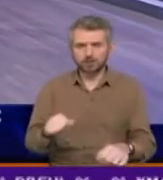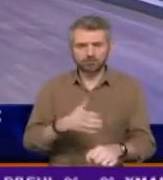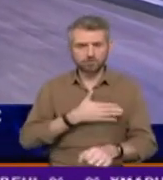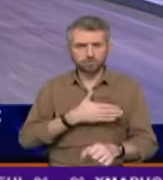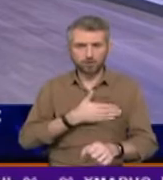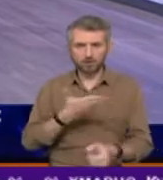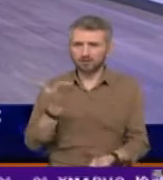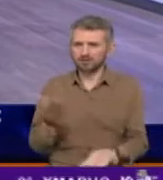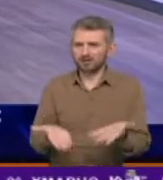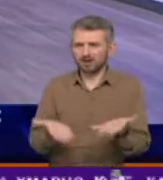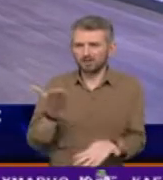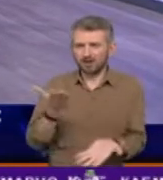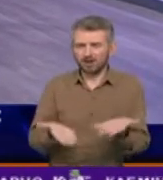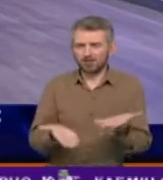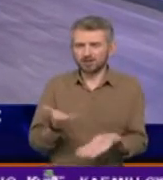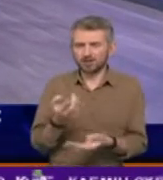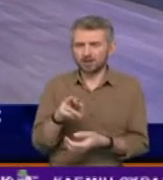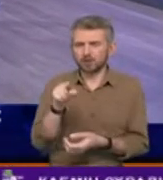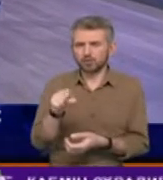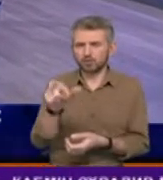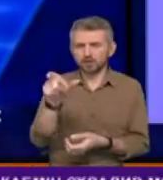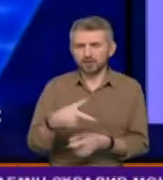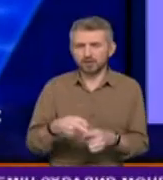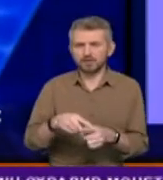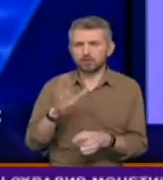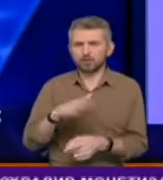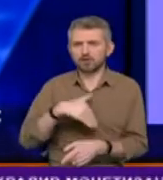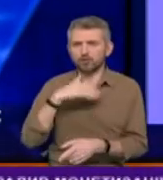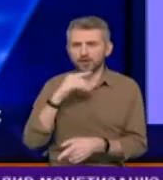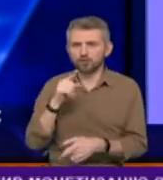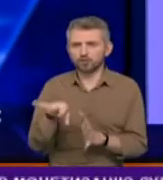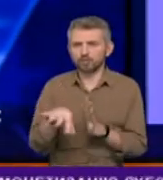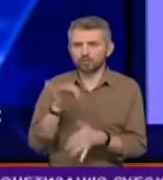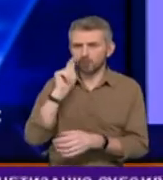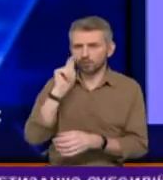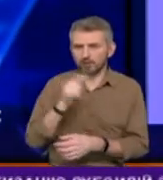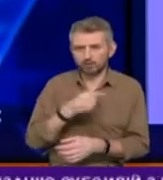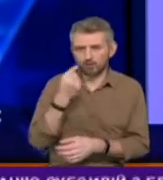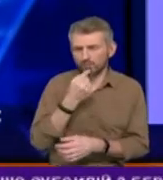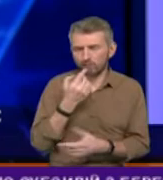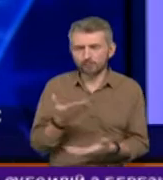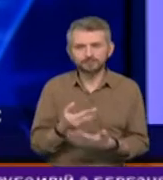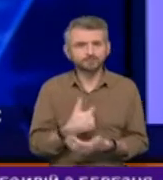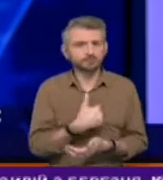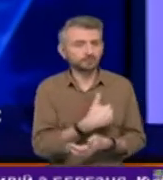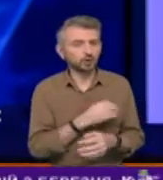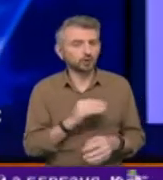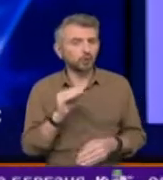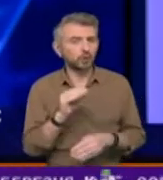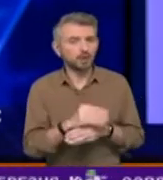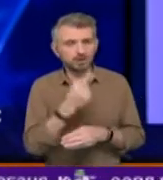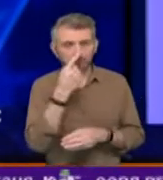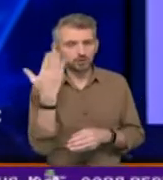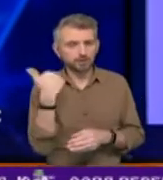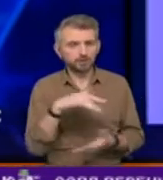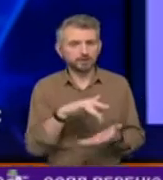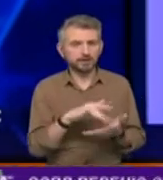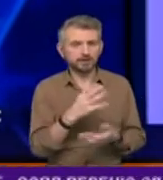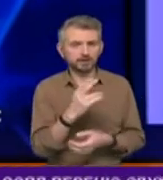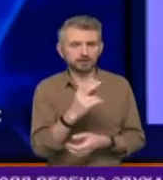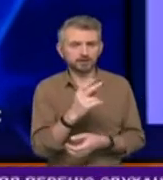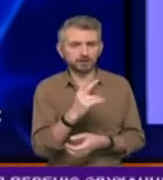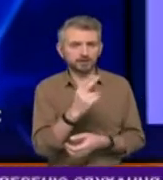потрібно складати зовнішнє незалежне оцінювання з української. Якщо українська там викладалась не на якісному рівні, то